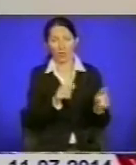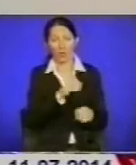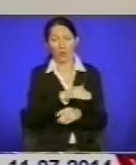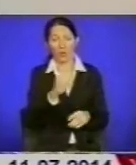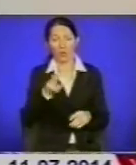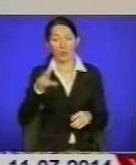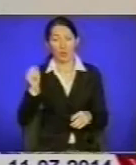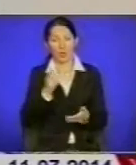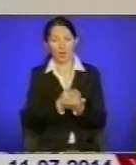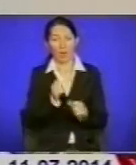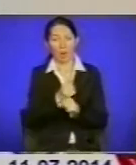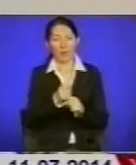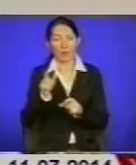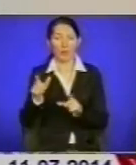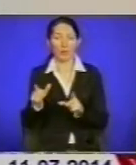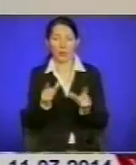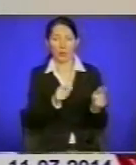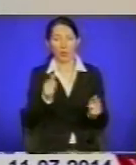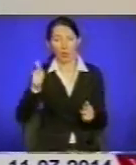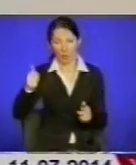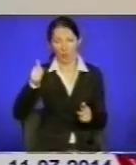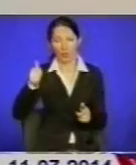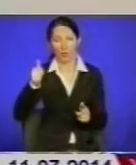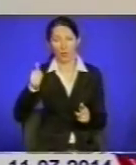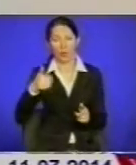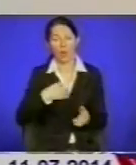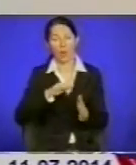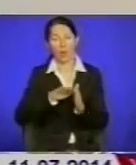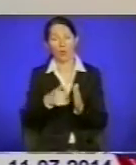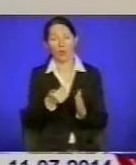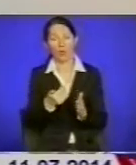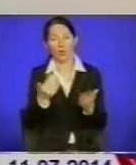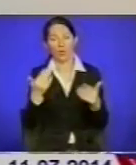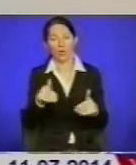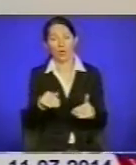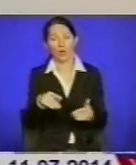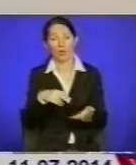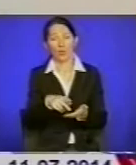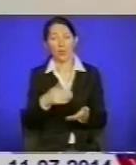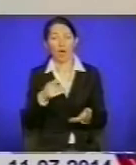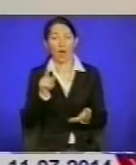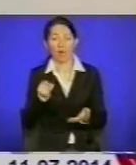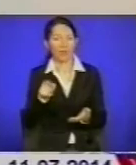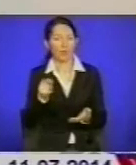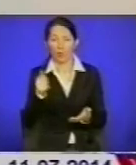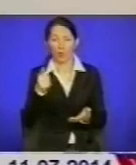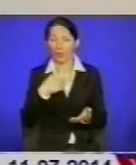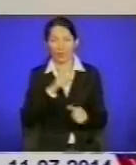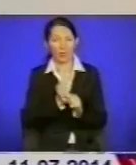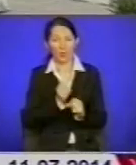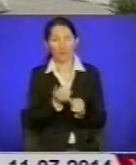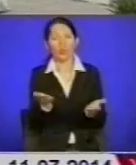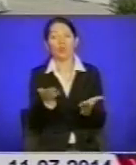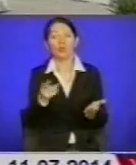тисну, ноль емоцій. Я покликав, вже вийшла, а вона в нас не робить. Я кажу, а для чого ж тоді та кнопка